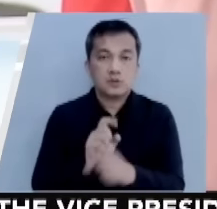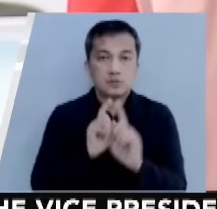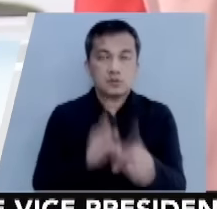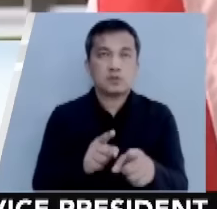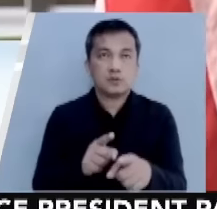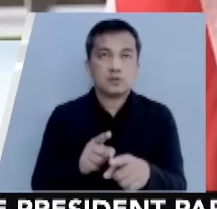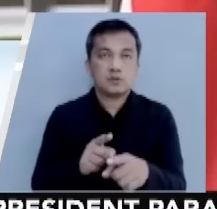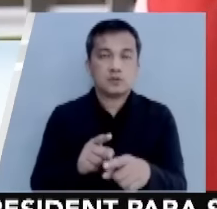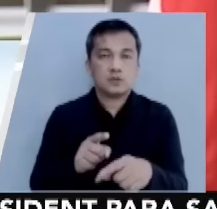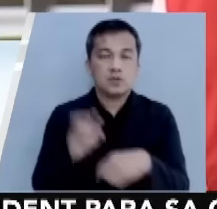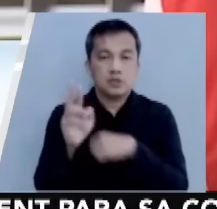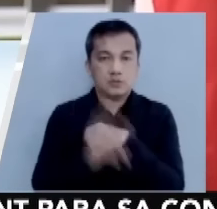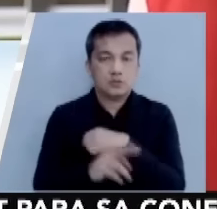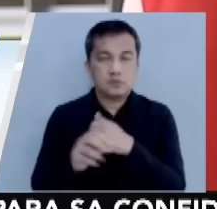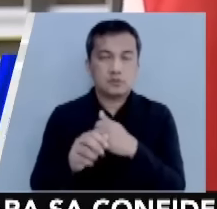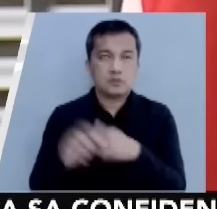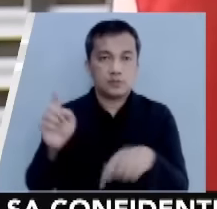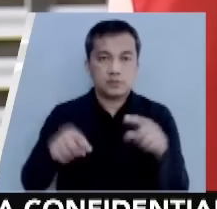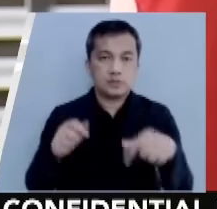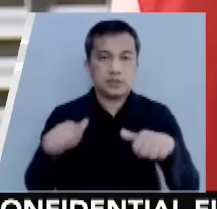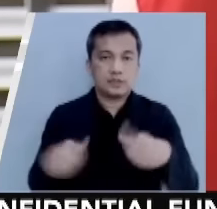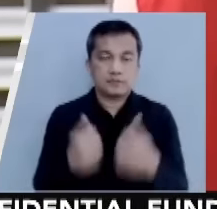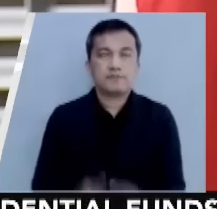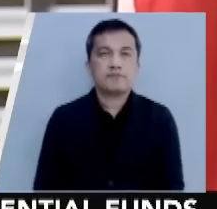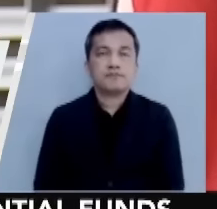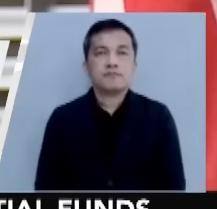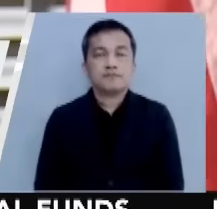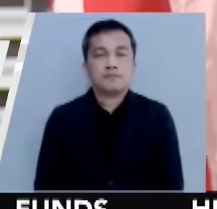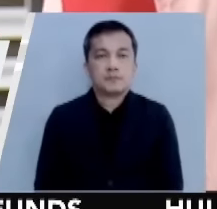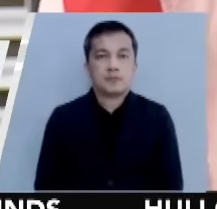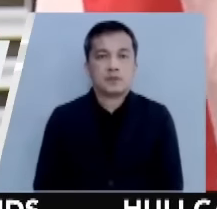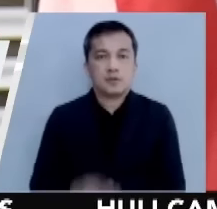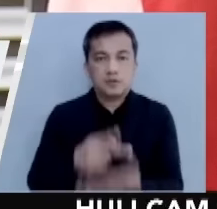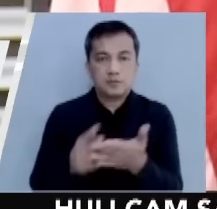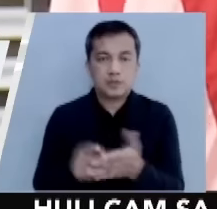challenges. It's part of the strategic approach to